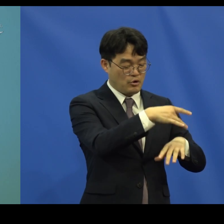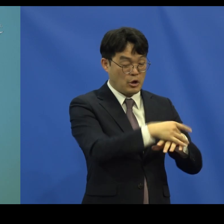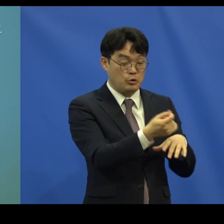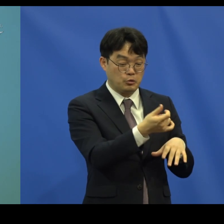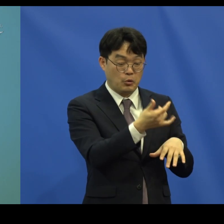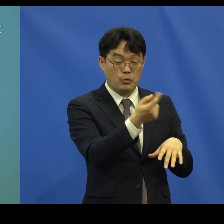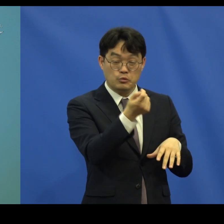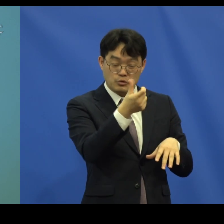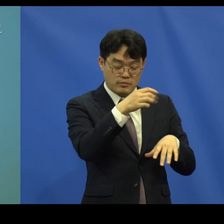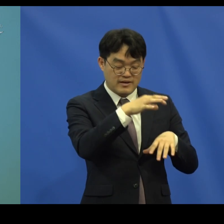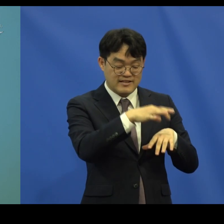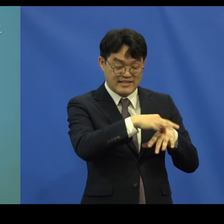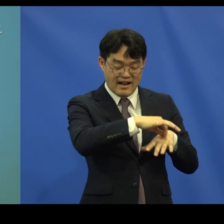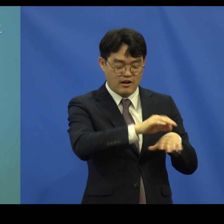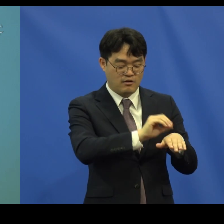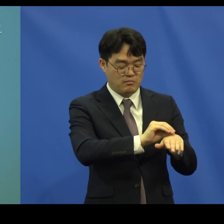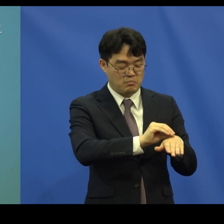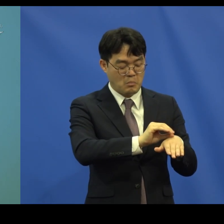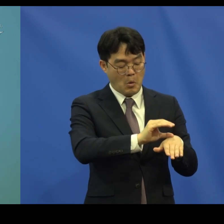없어요.